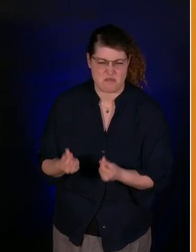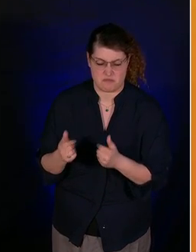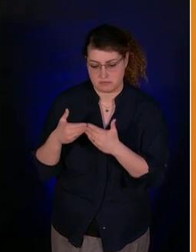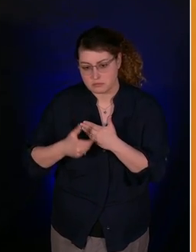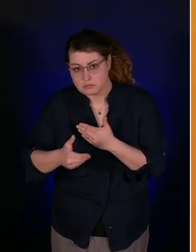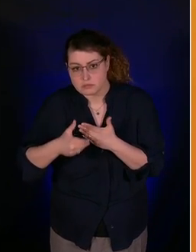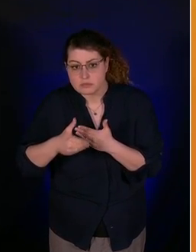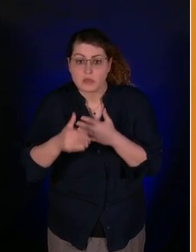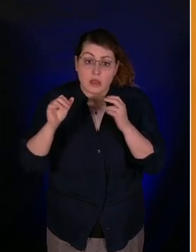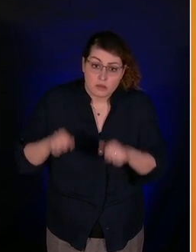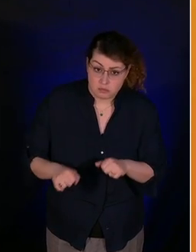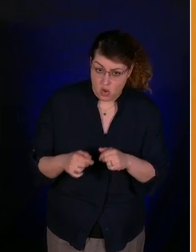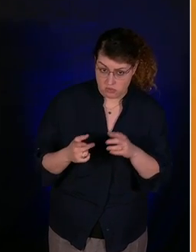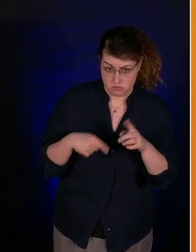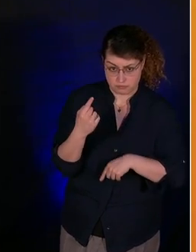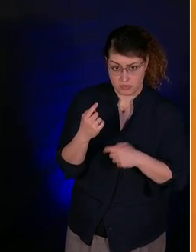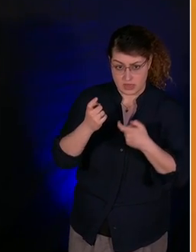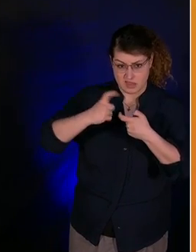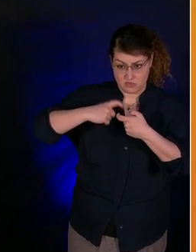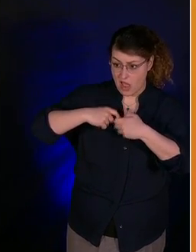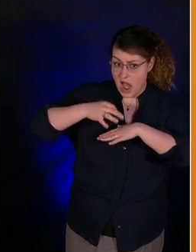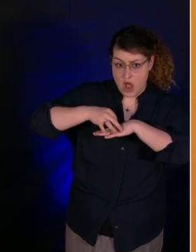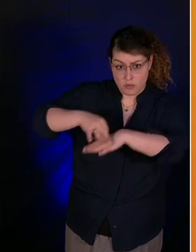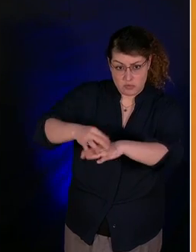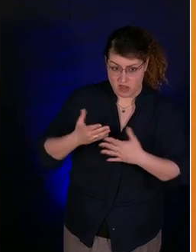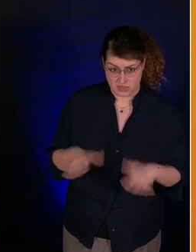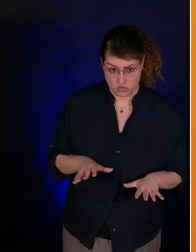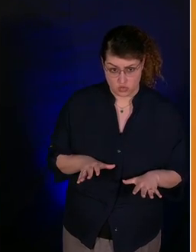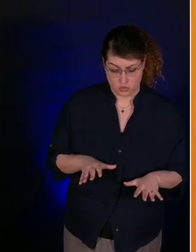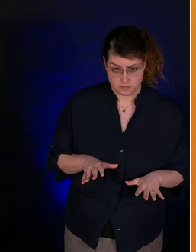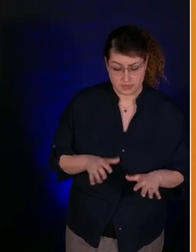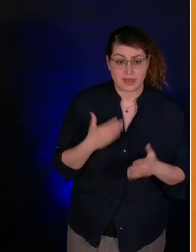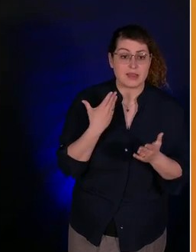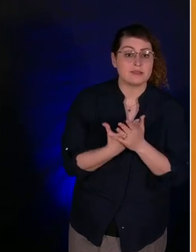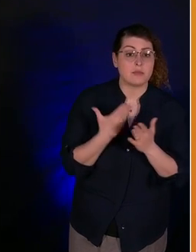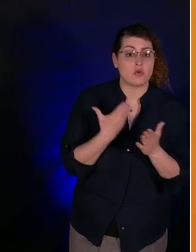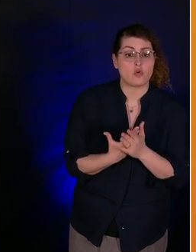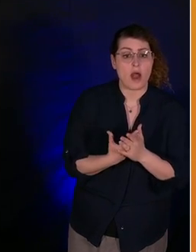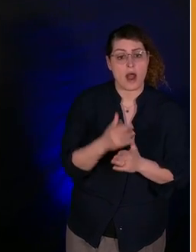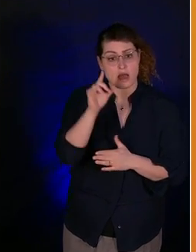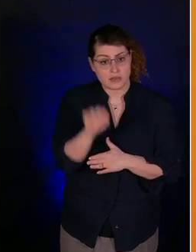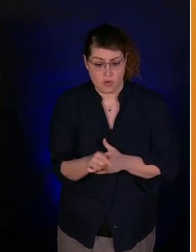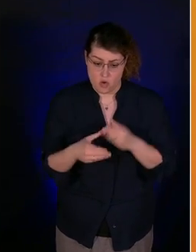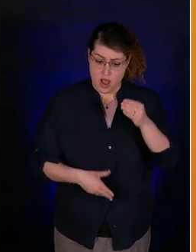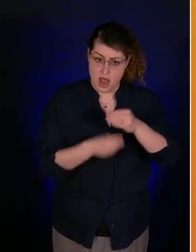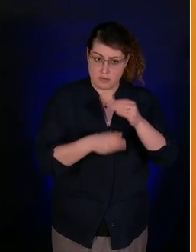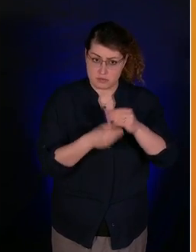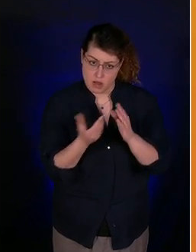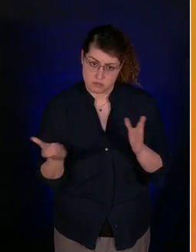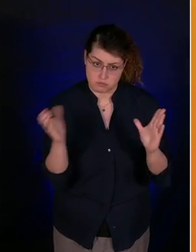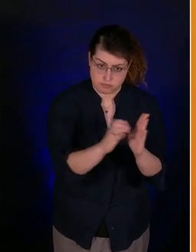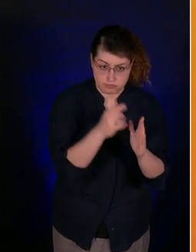terme, devenir un syndicalisme d'accompagnement. Il faut conclure, c'est pourquoi nous avons déposé un amendement en ce